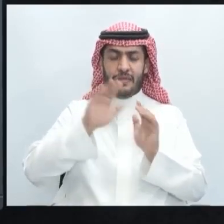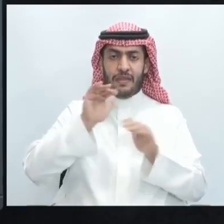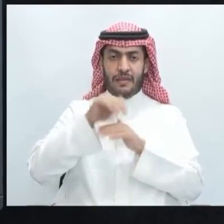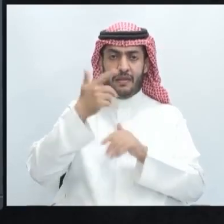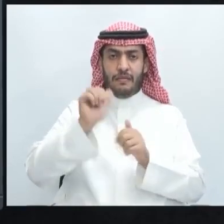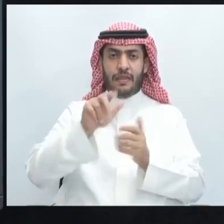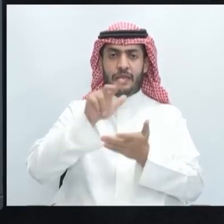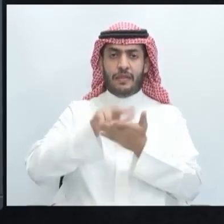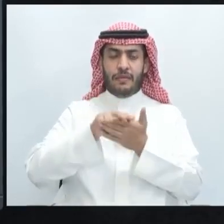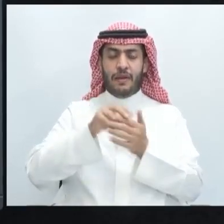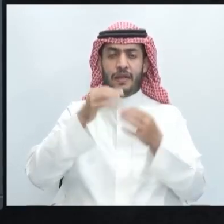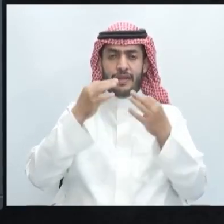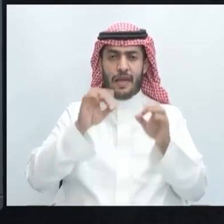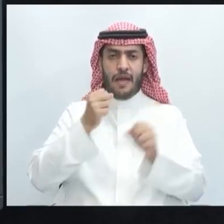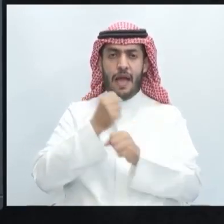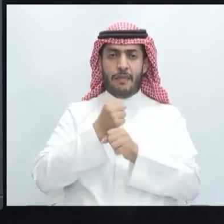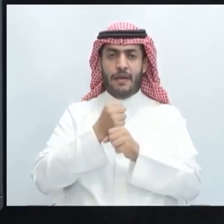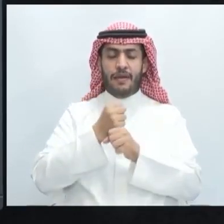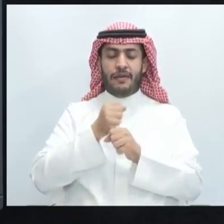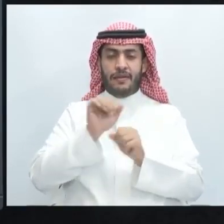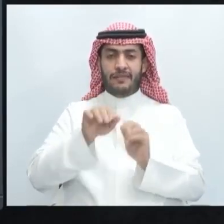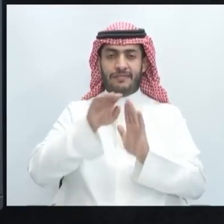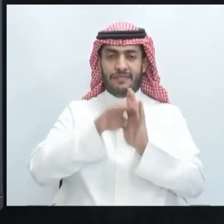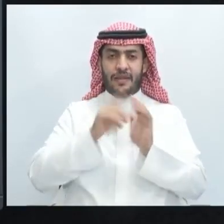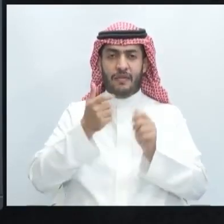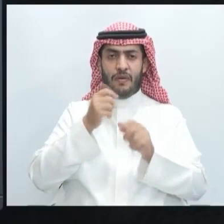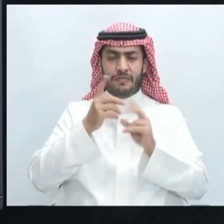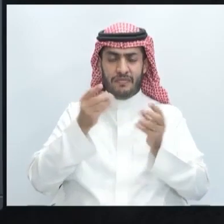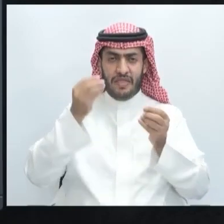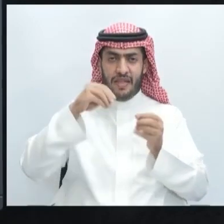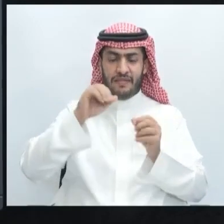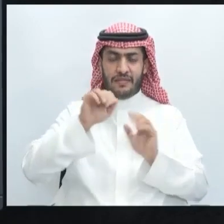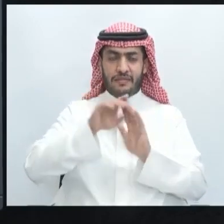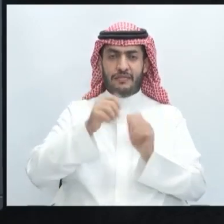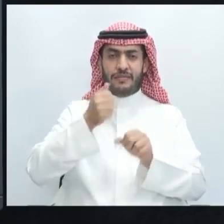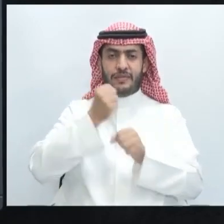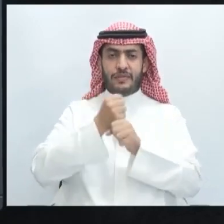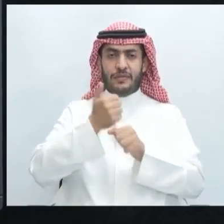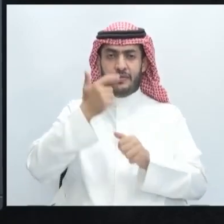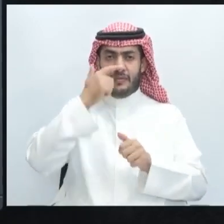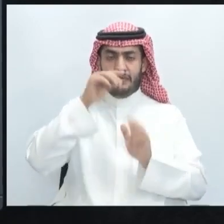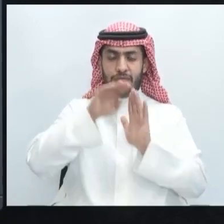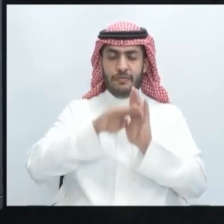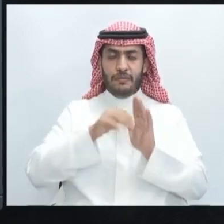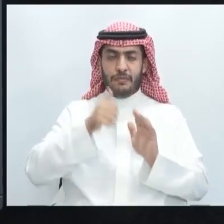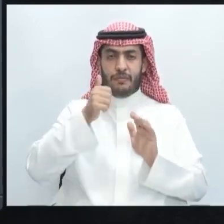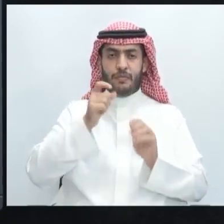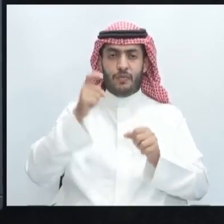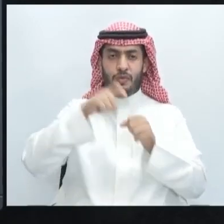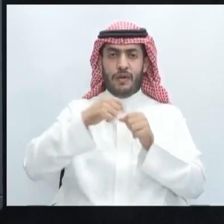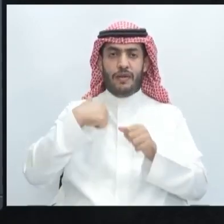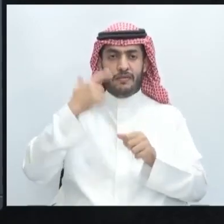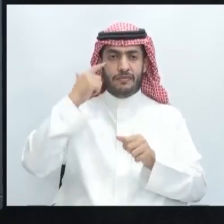سنقوم بالتطبيق بشكل عملي على هذه الاداه وكيف ينظفها في اعداد او السيناريو وكذلك الوصول الى